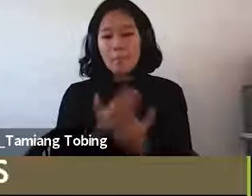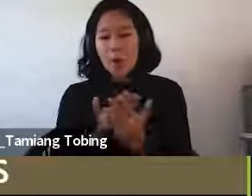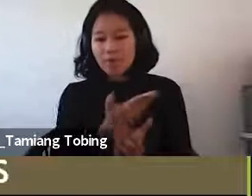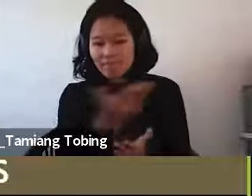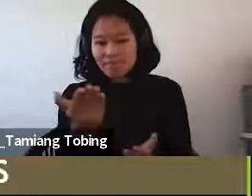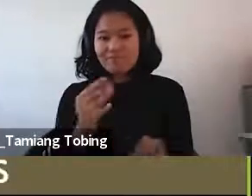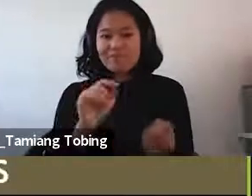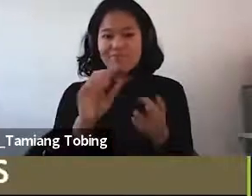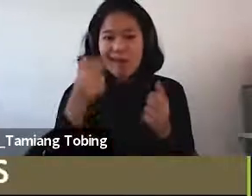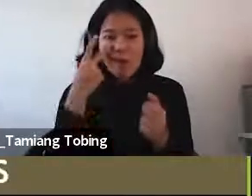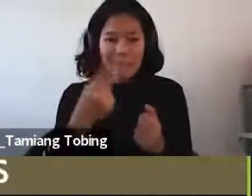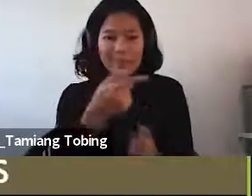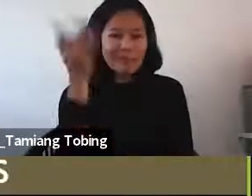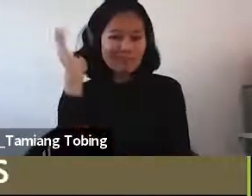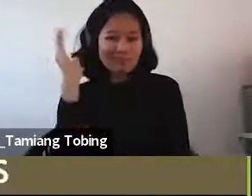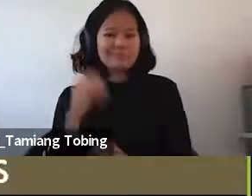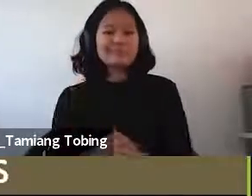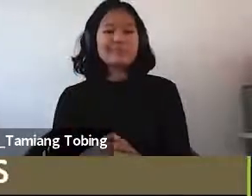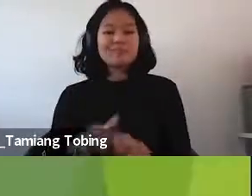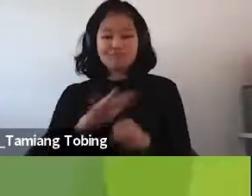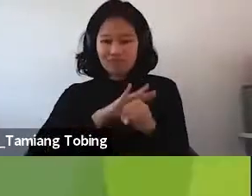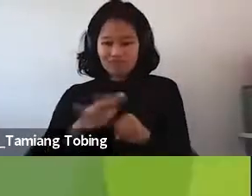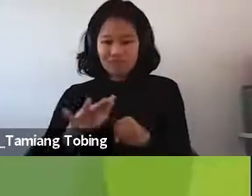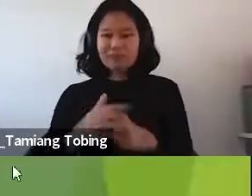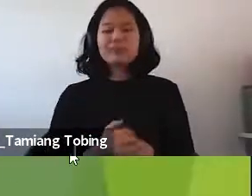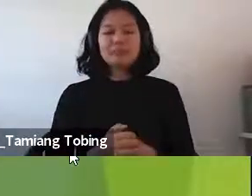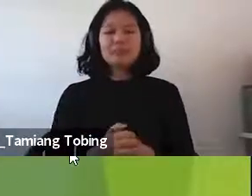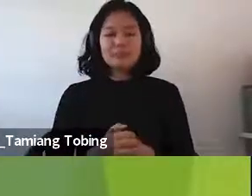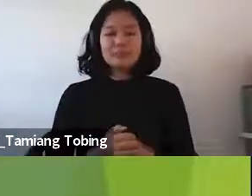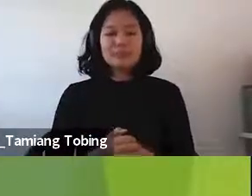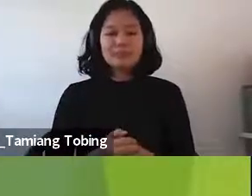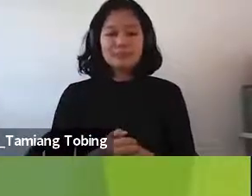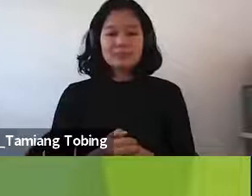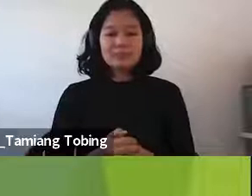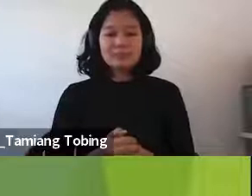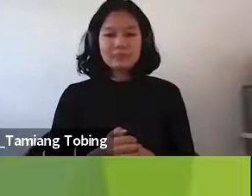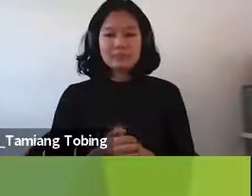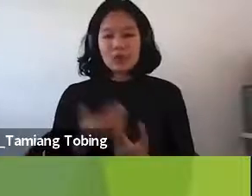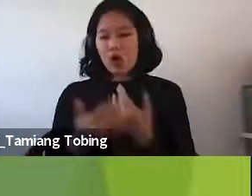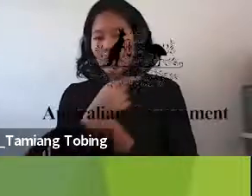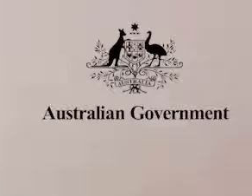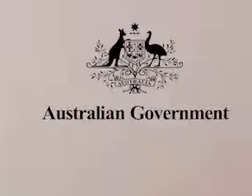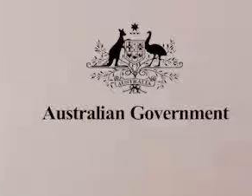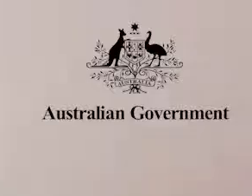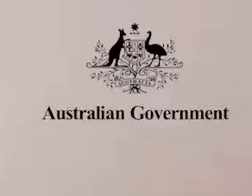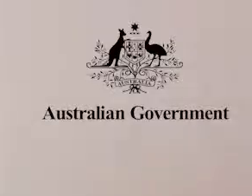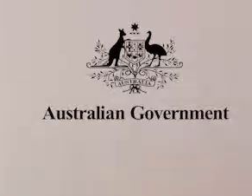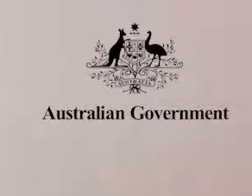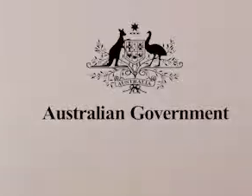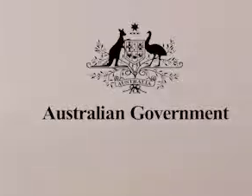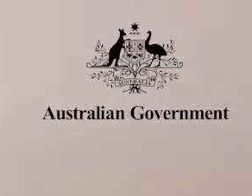di handout kami. Saya kira itu Bapak-Ibu sekalian yang perlu kami sampaikan. Ada kekurangannya mohon maaf. Billahi taufik wal